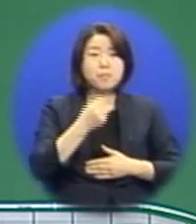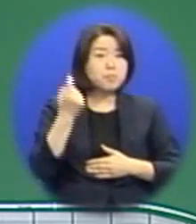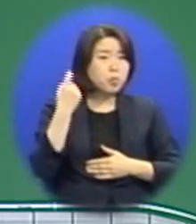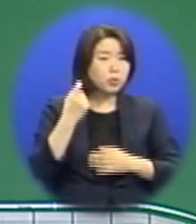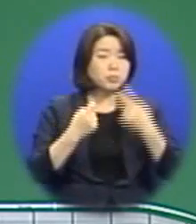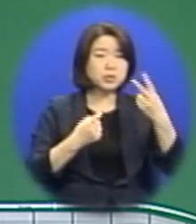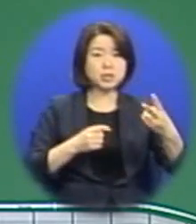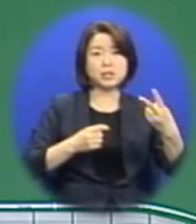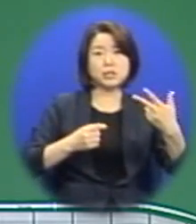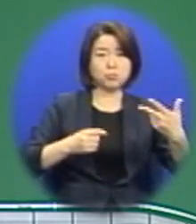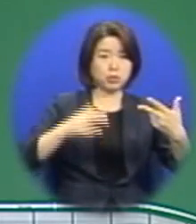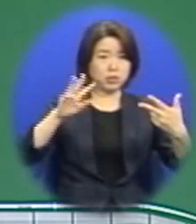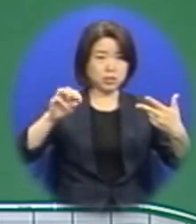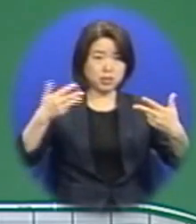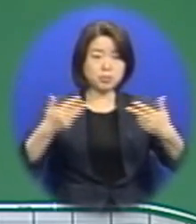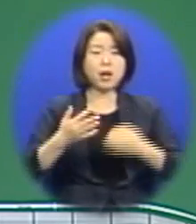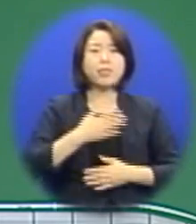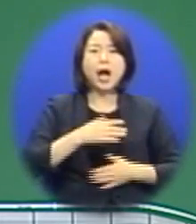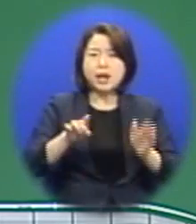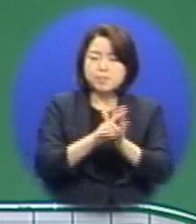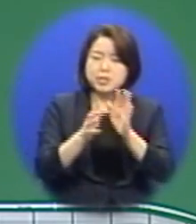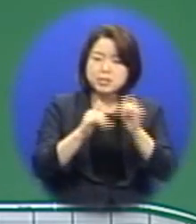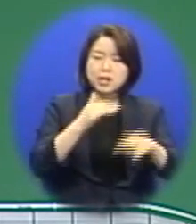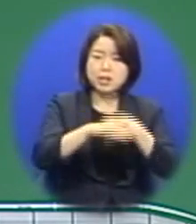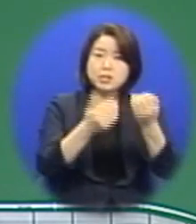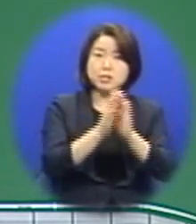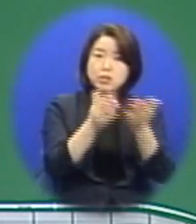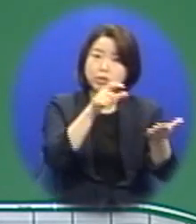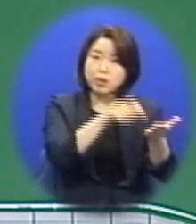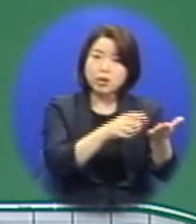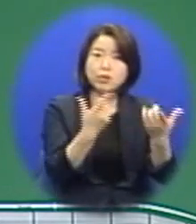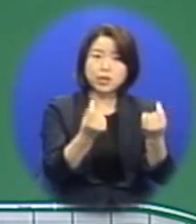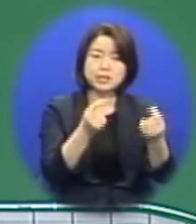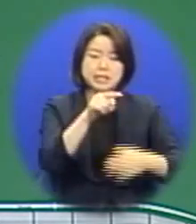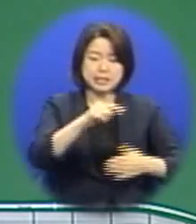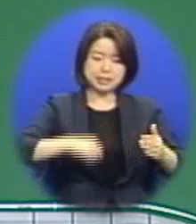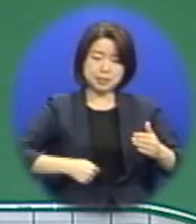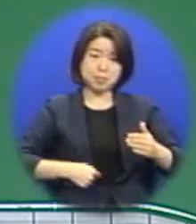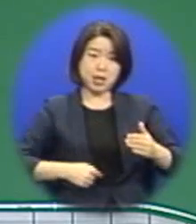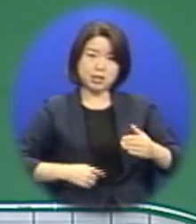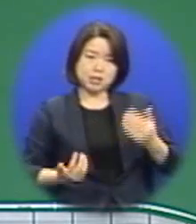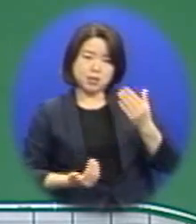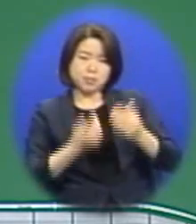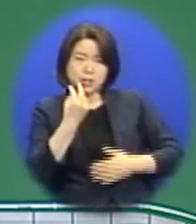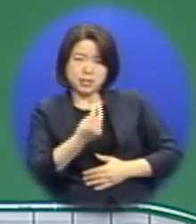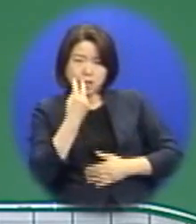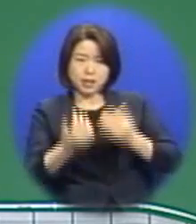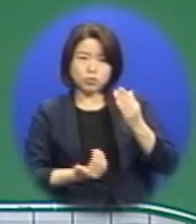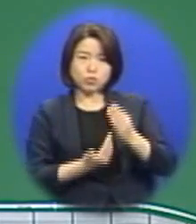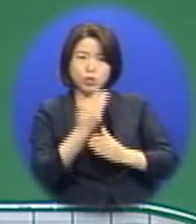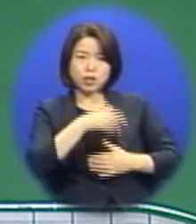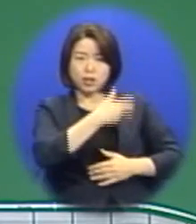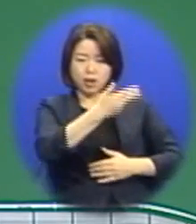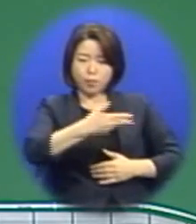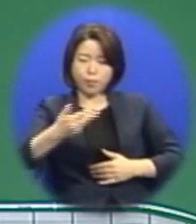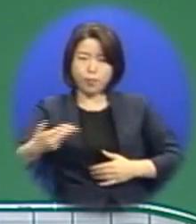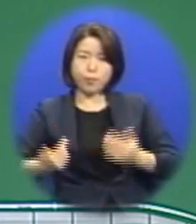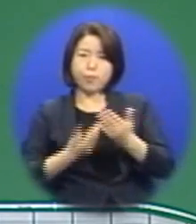나를 믿는 자는 성경의 이름과 같이 그 배에서 생수의 강이 흘러나오리라.